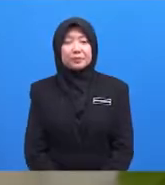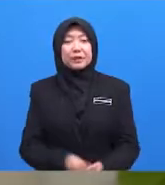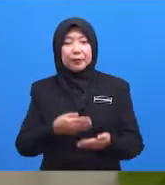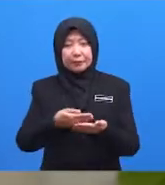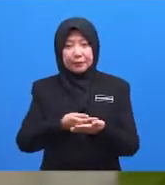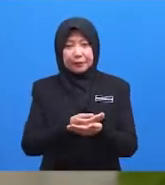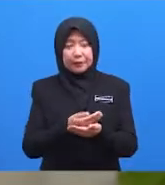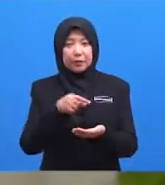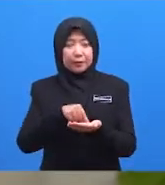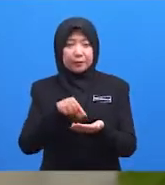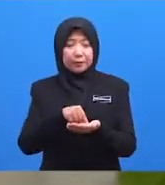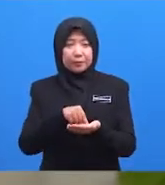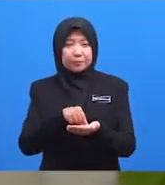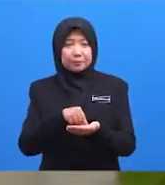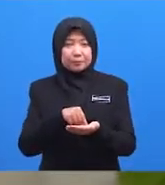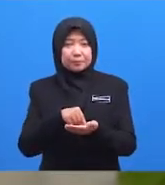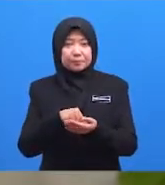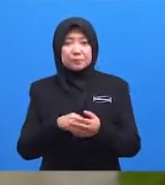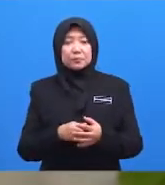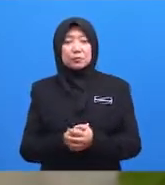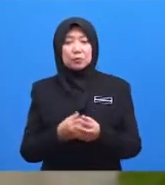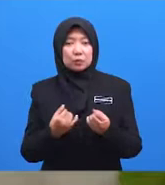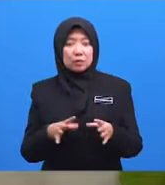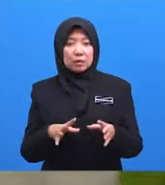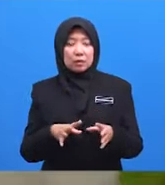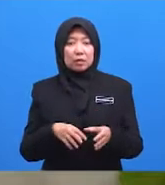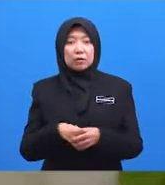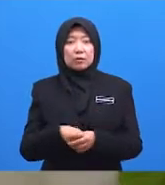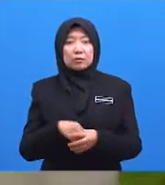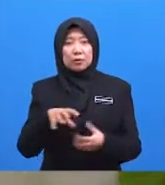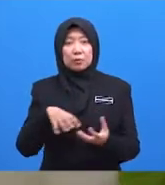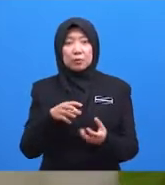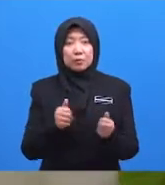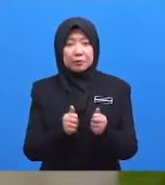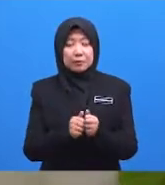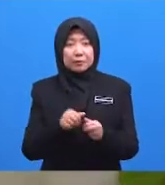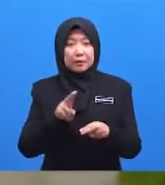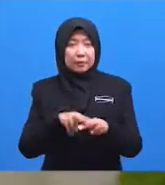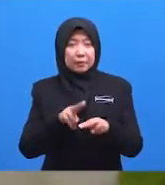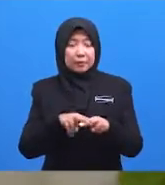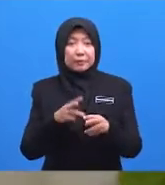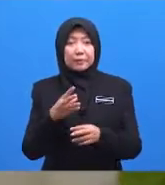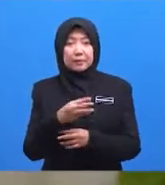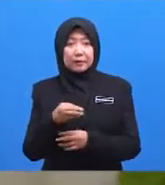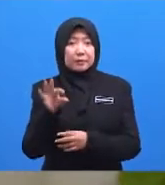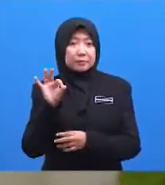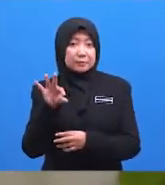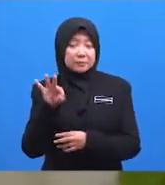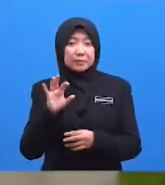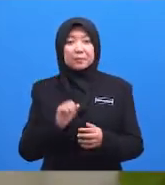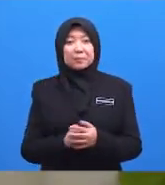Filet ayam diperap dengan 1/8 camca teh garam dan 1/8 camca teh serbuk lada